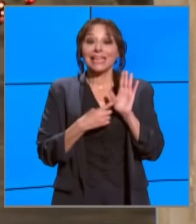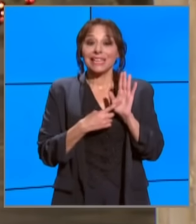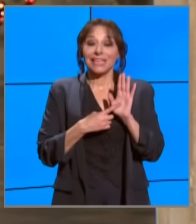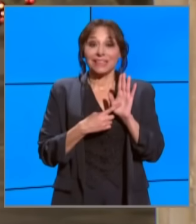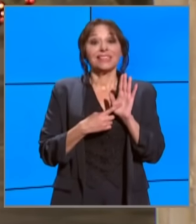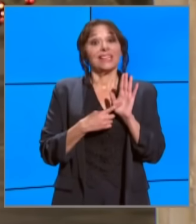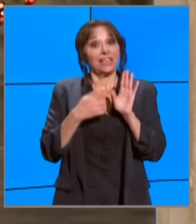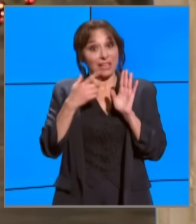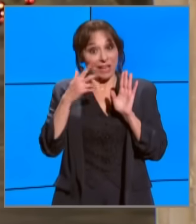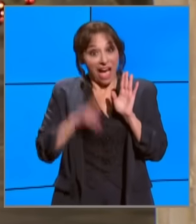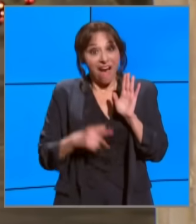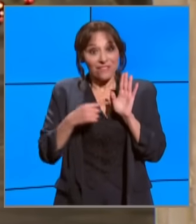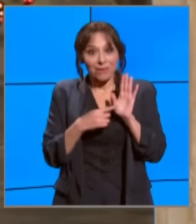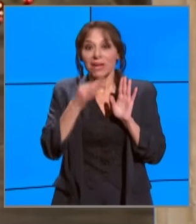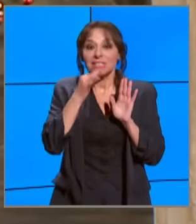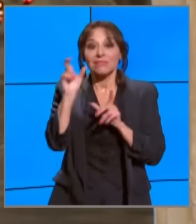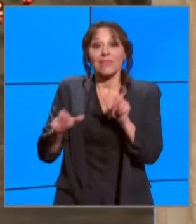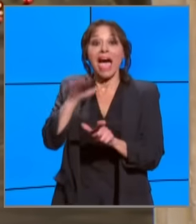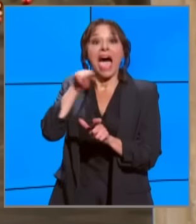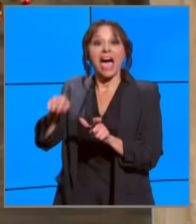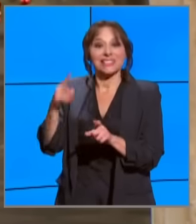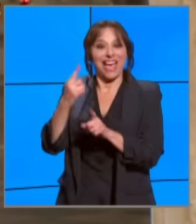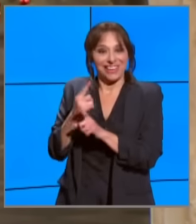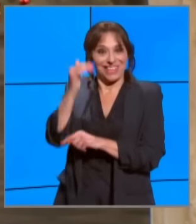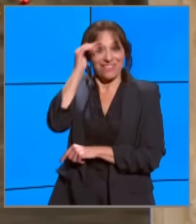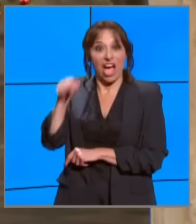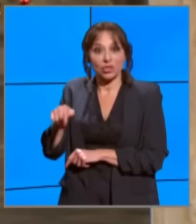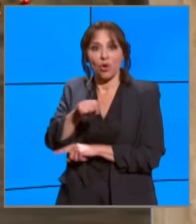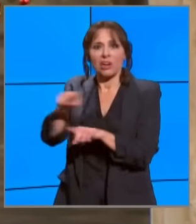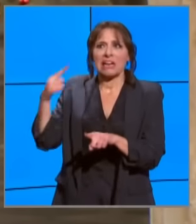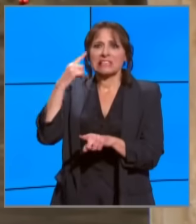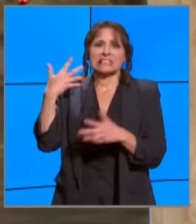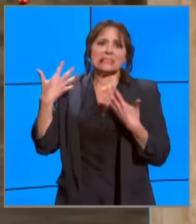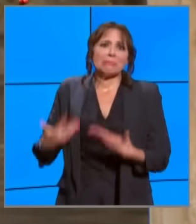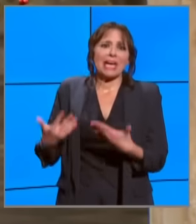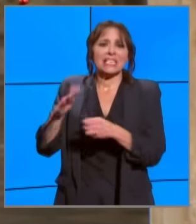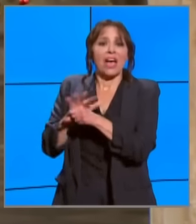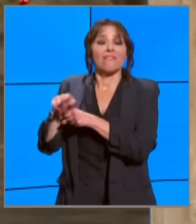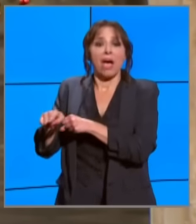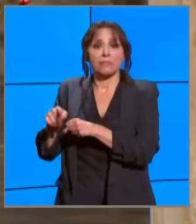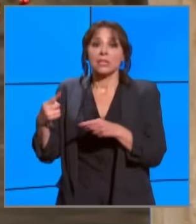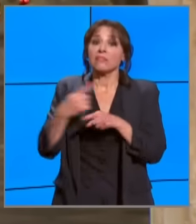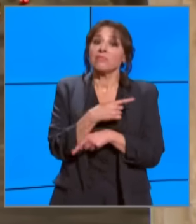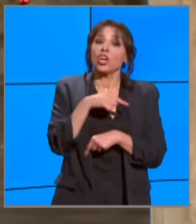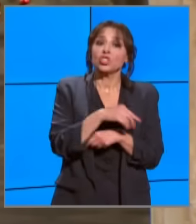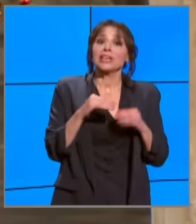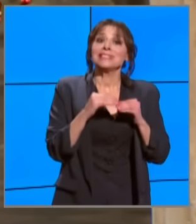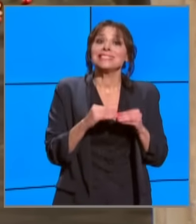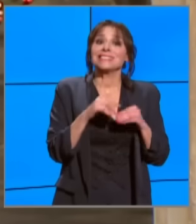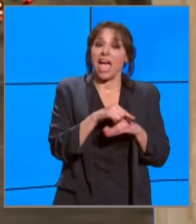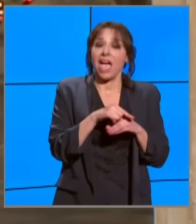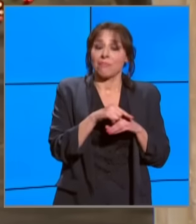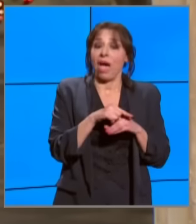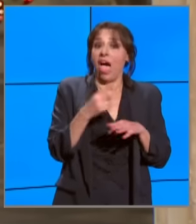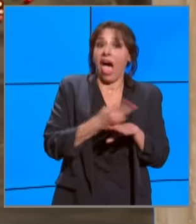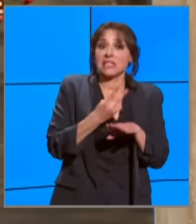anziani preoccupati di pesare sulle loro famiglie mentre il sistema assistenziale fatica a dar loro